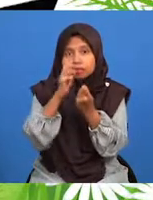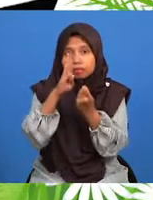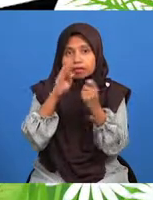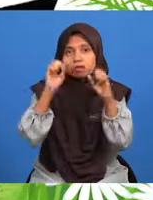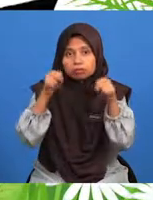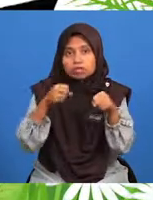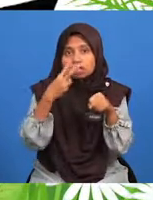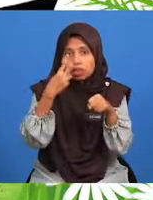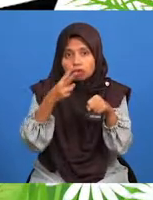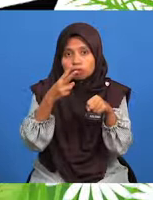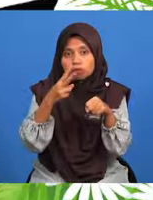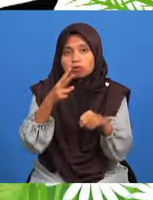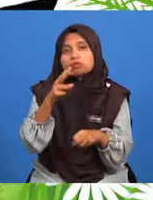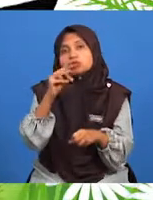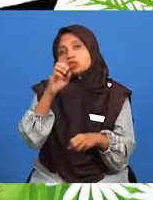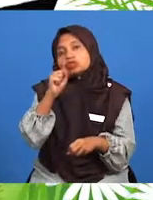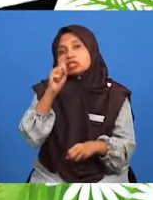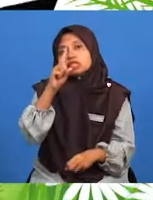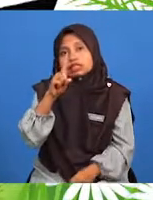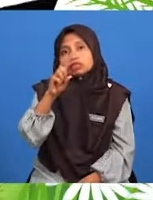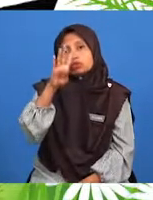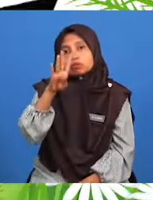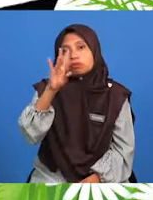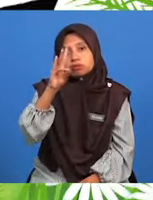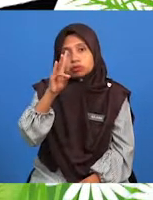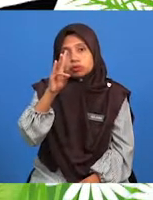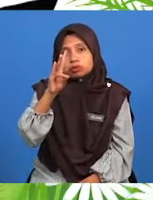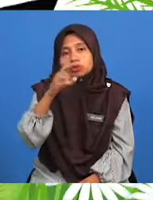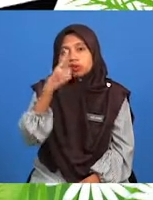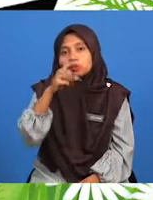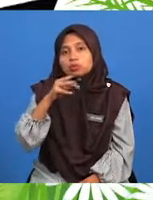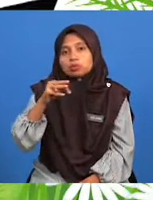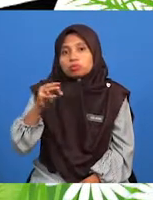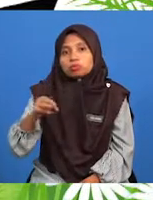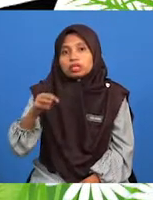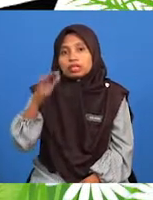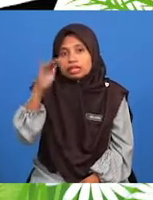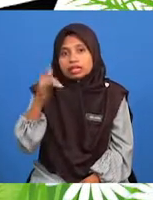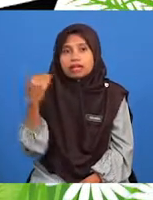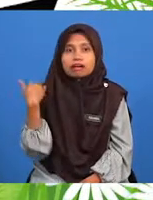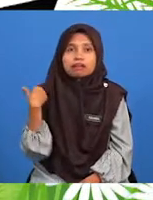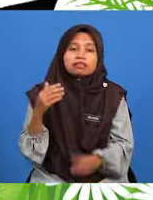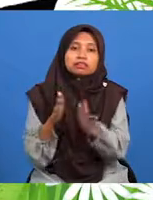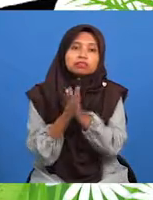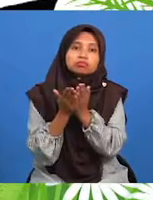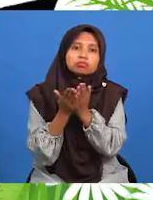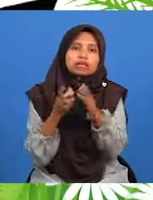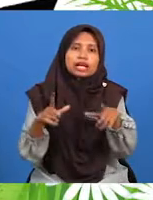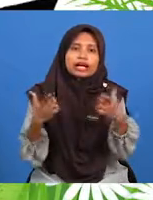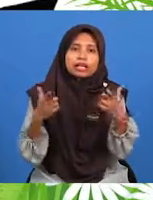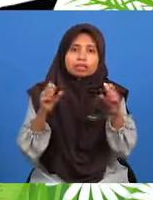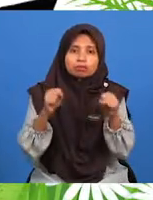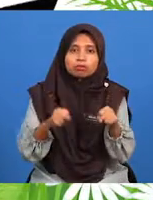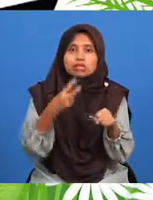muka surat 147. Manakala bagi murid-murid yang mempunyai buku rujukan pula, sila